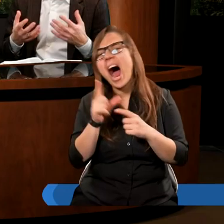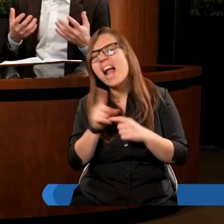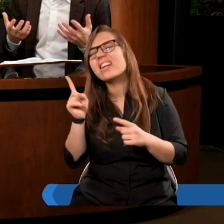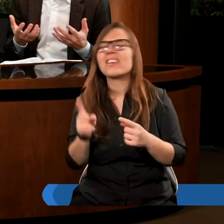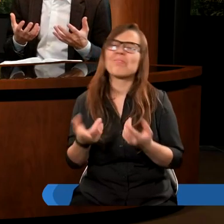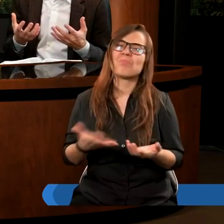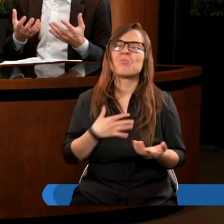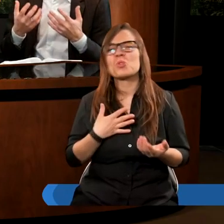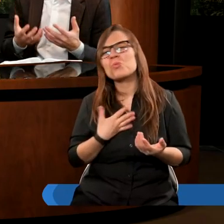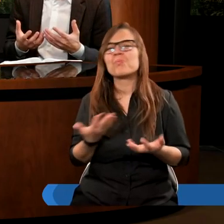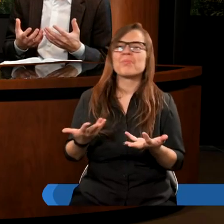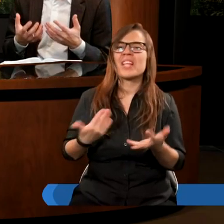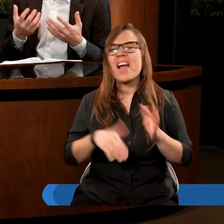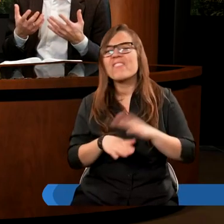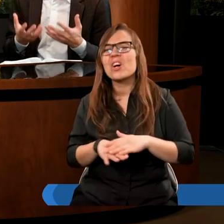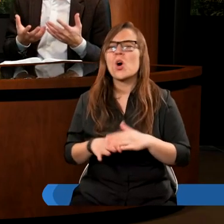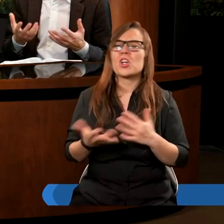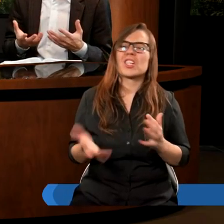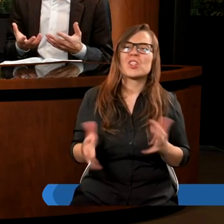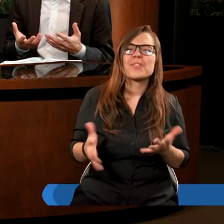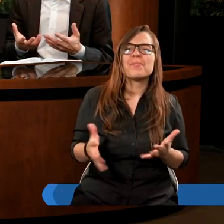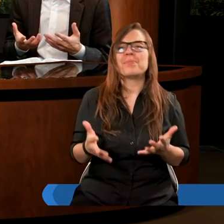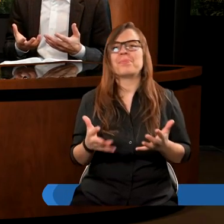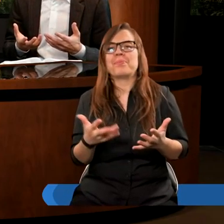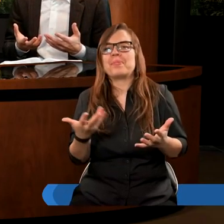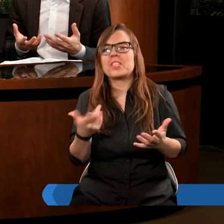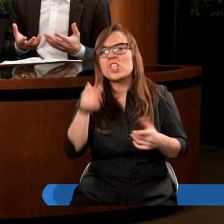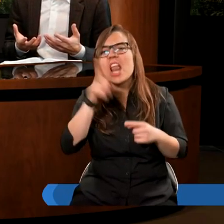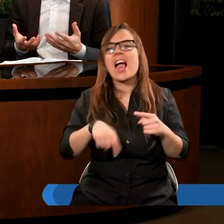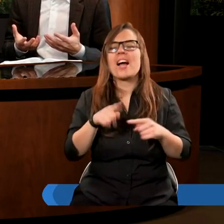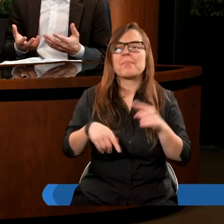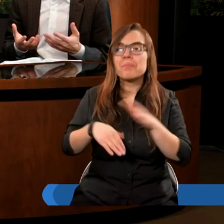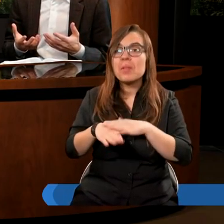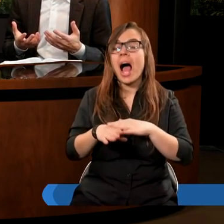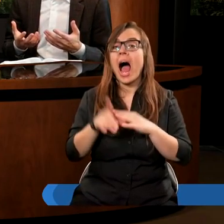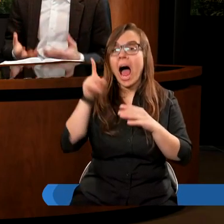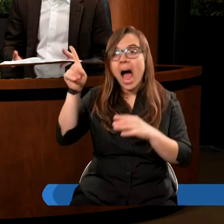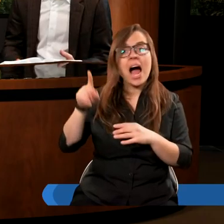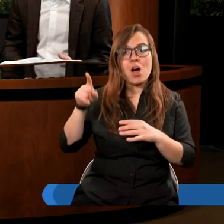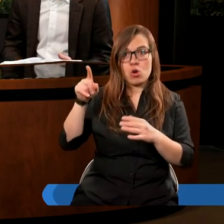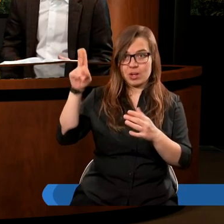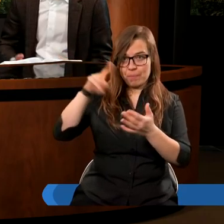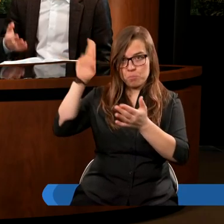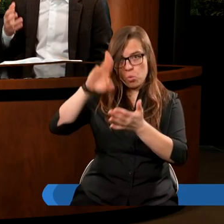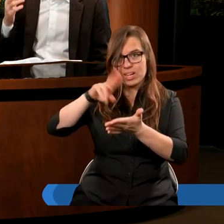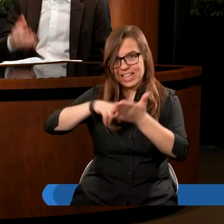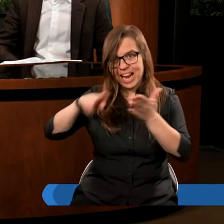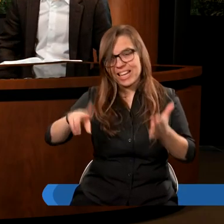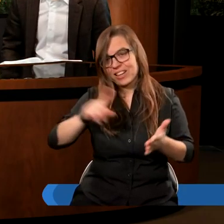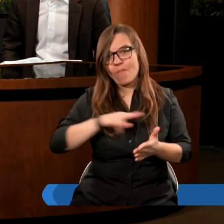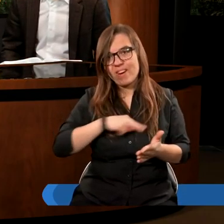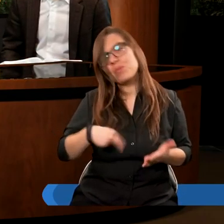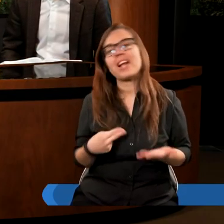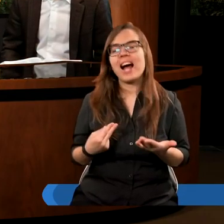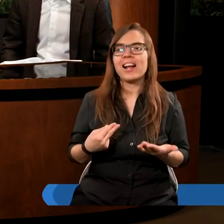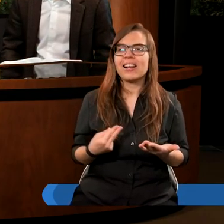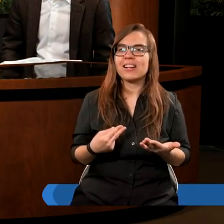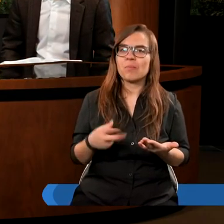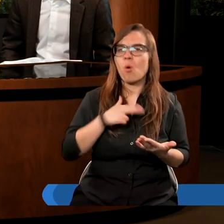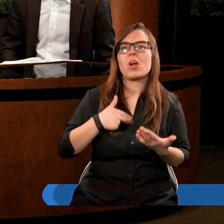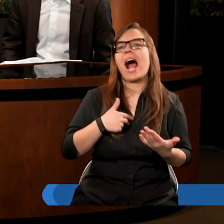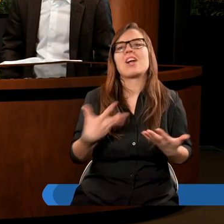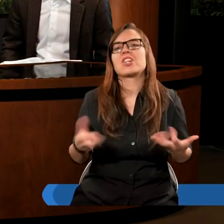ale robimy, co możemy i wierzymy w Niego, wierzymy, że On ma tą moc do końca, no to pytanie, czy On z nas zrezygnuje, czy powie, a jednak się nie starałeś wystarczająco